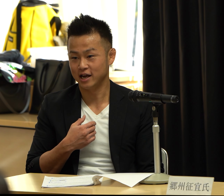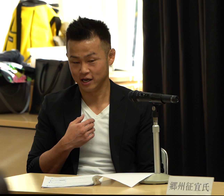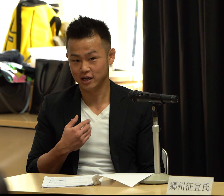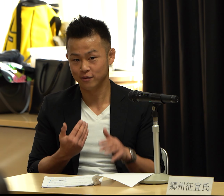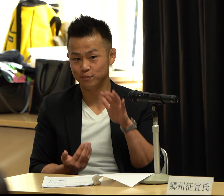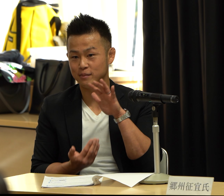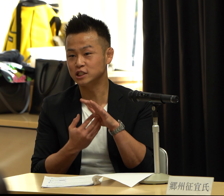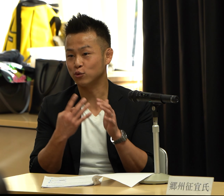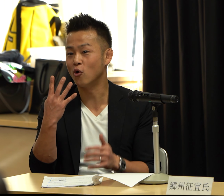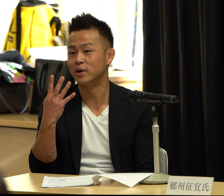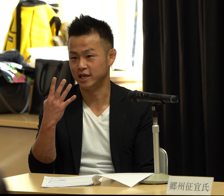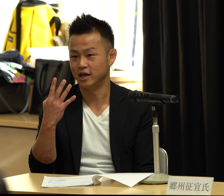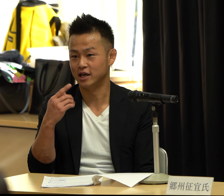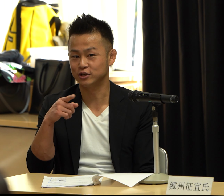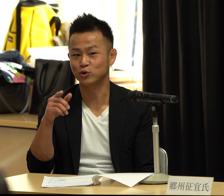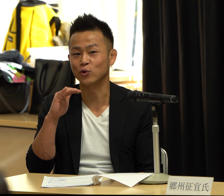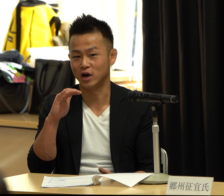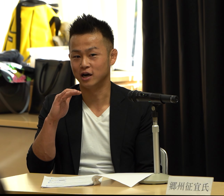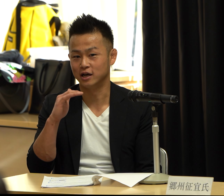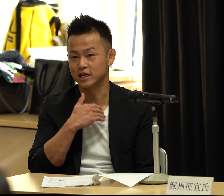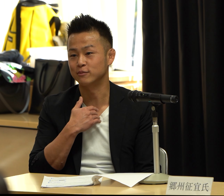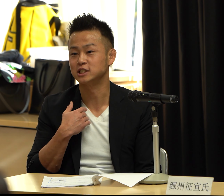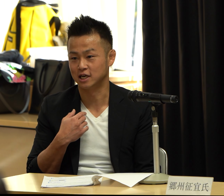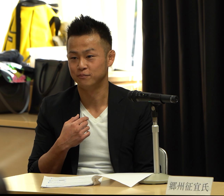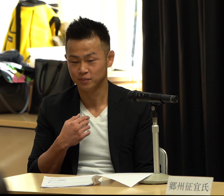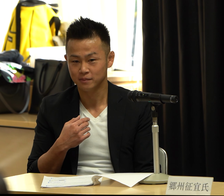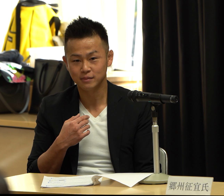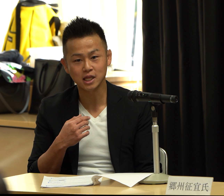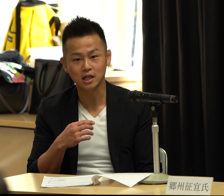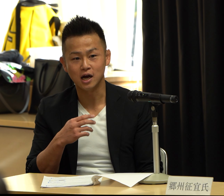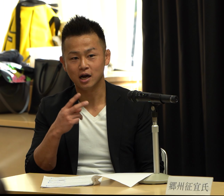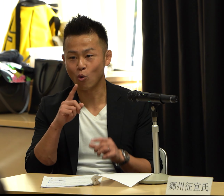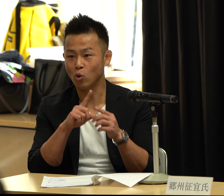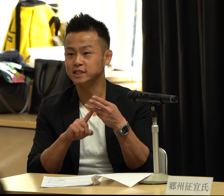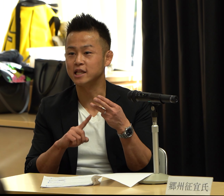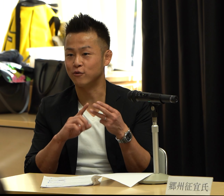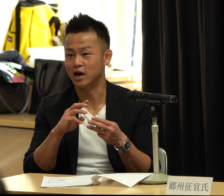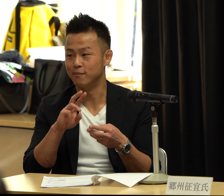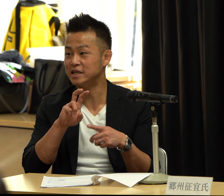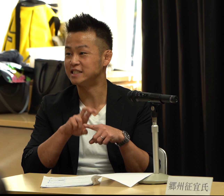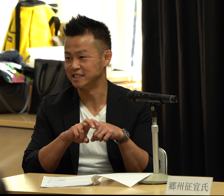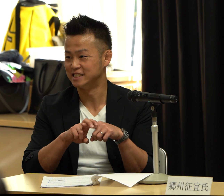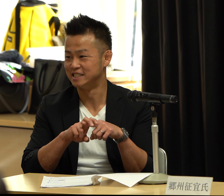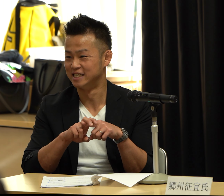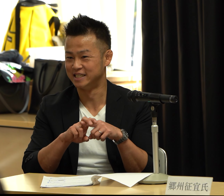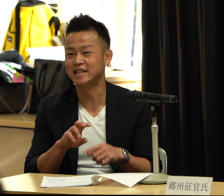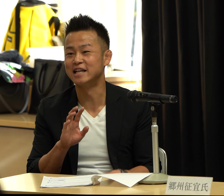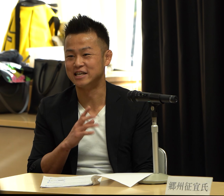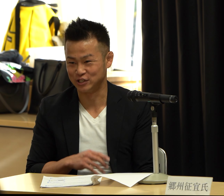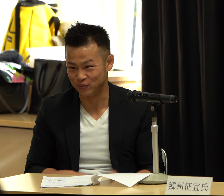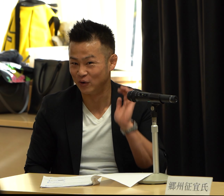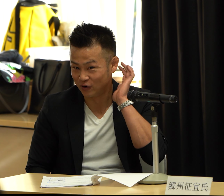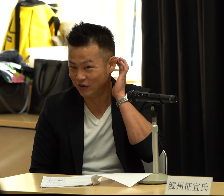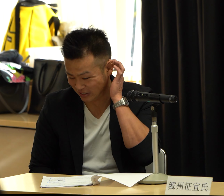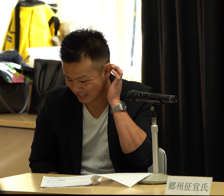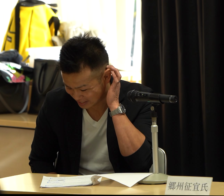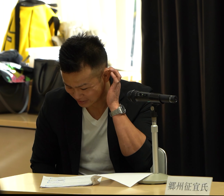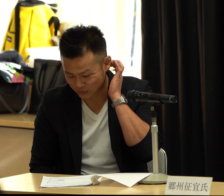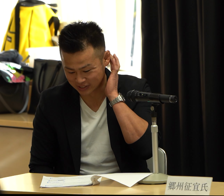行くことができて、ベースフォーまで行くことができました。まあ、ただ、甲子園ではベンチだったんですけ